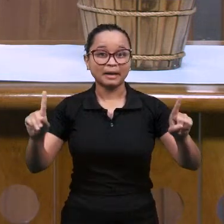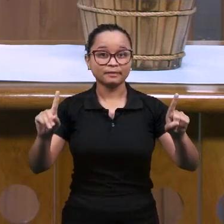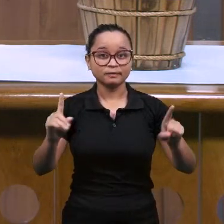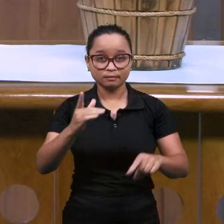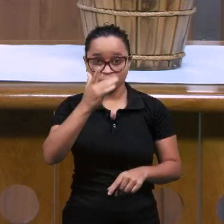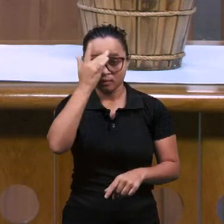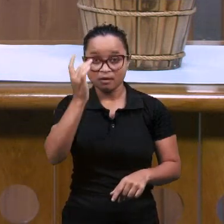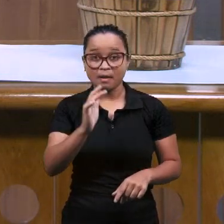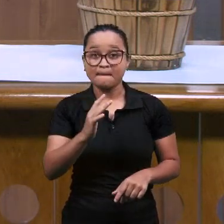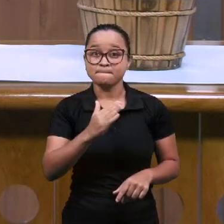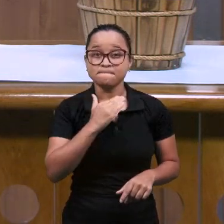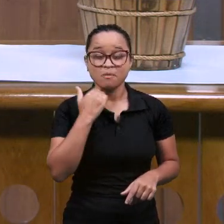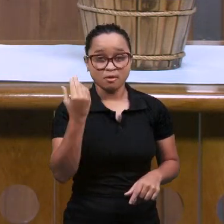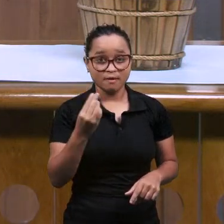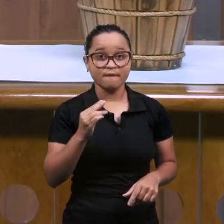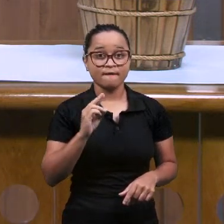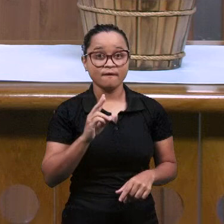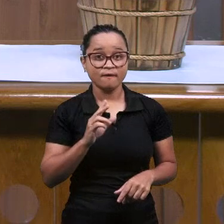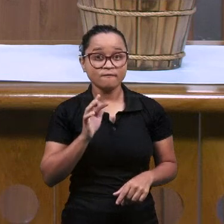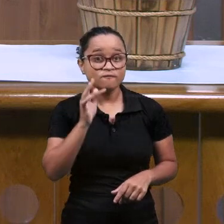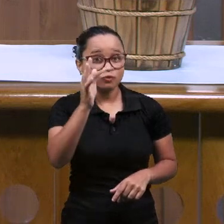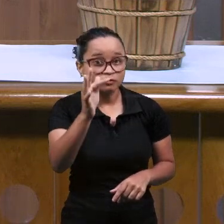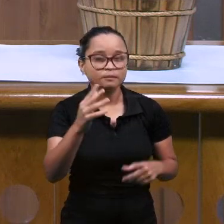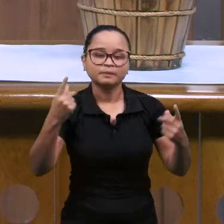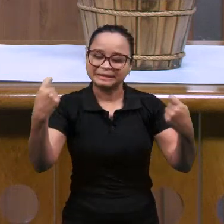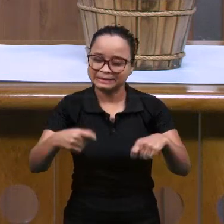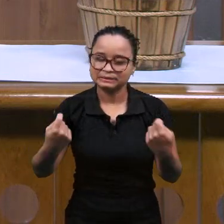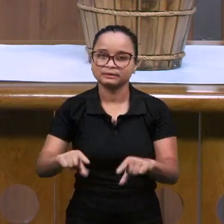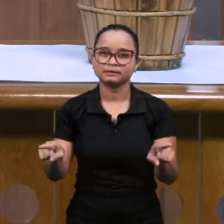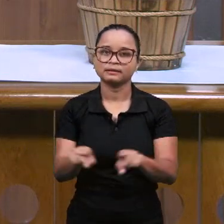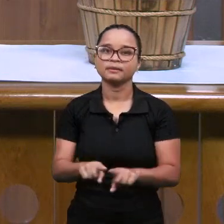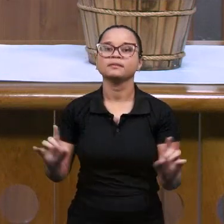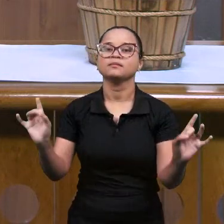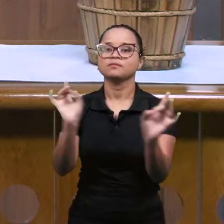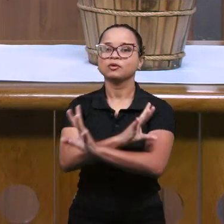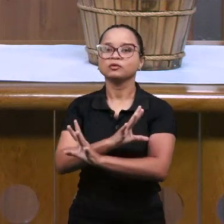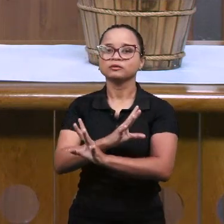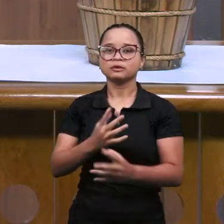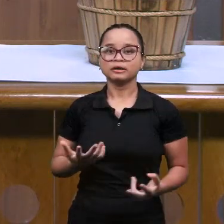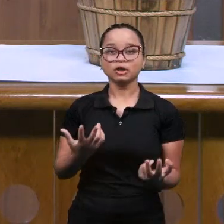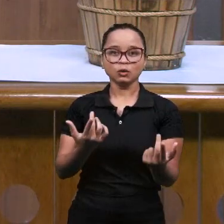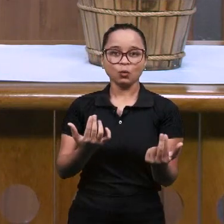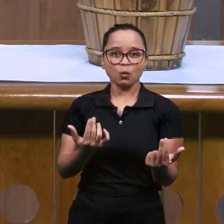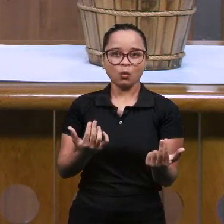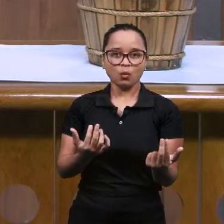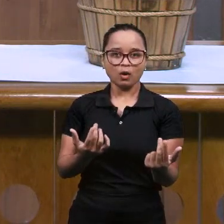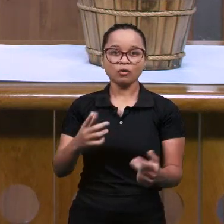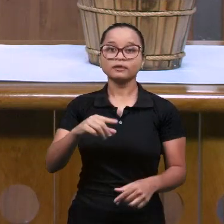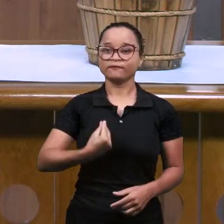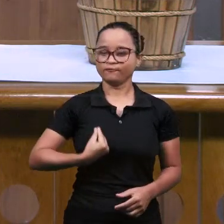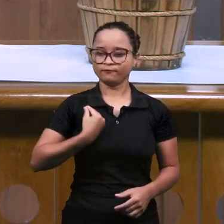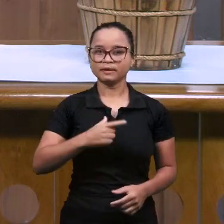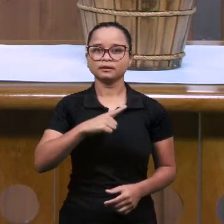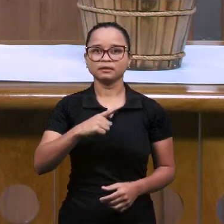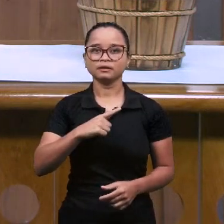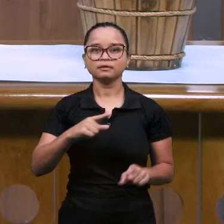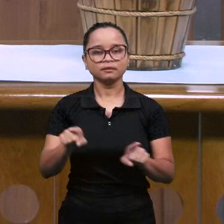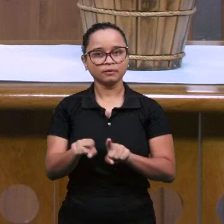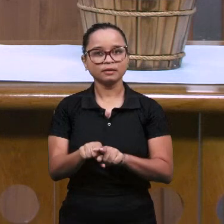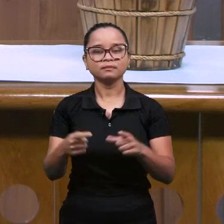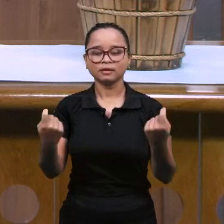ils doivent être préparés de la même manière de ceux qui sont préparés pour le départ, pour